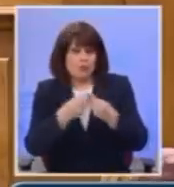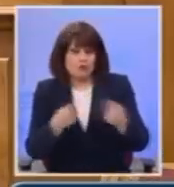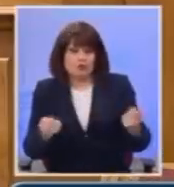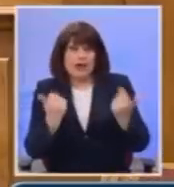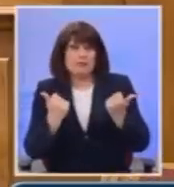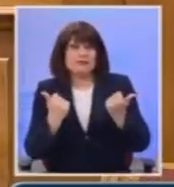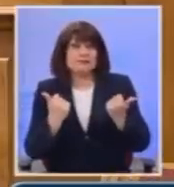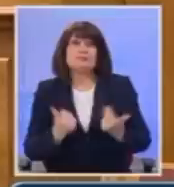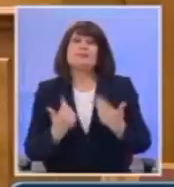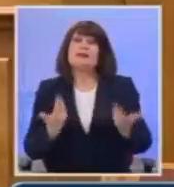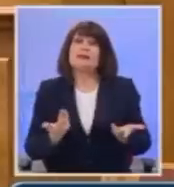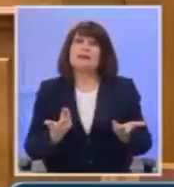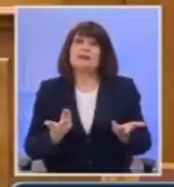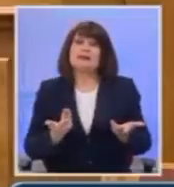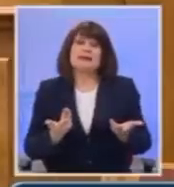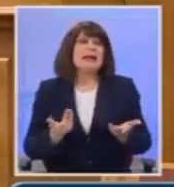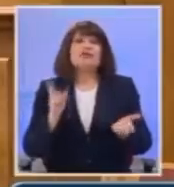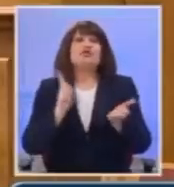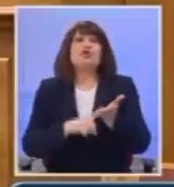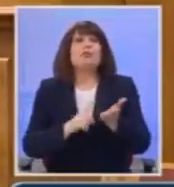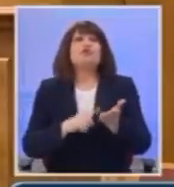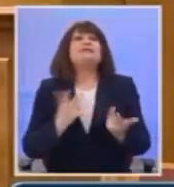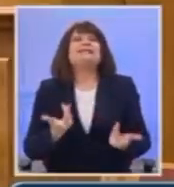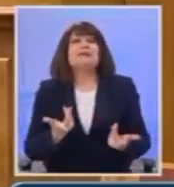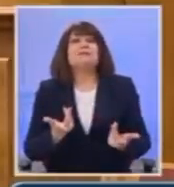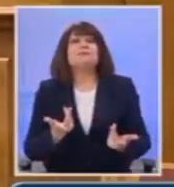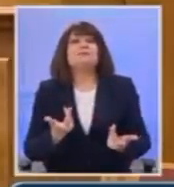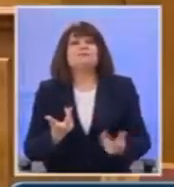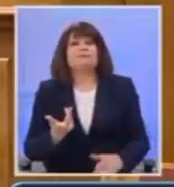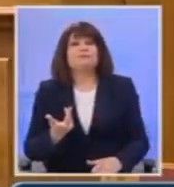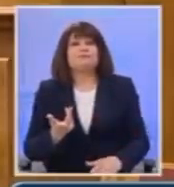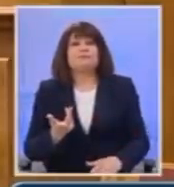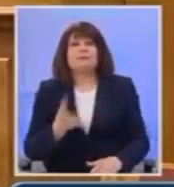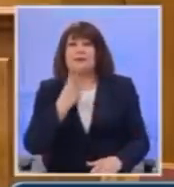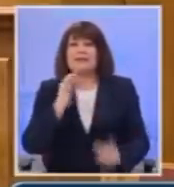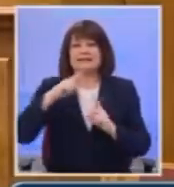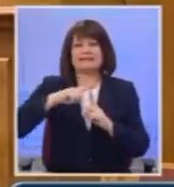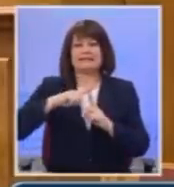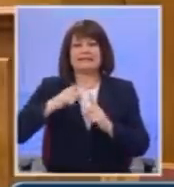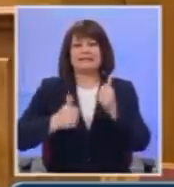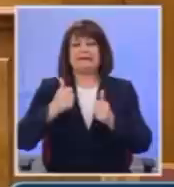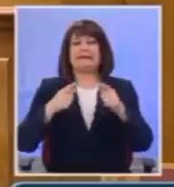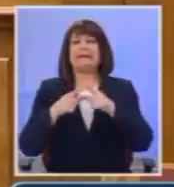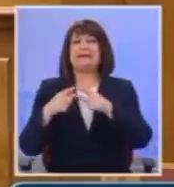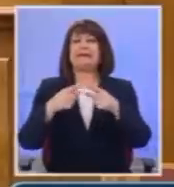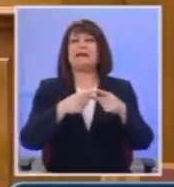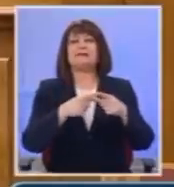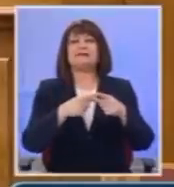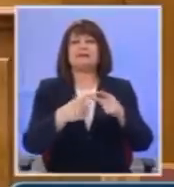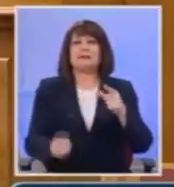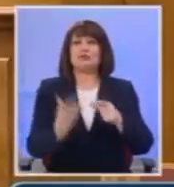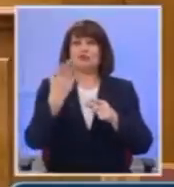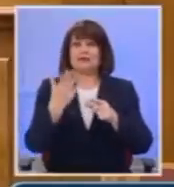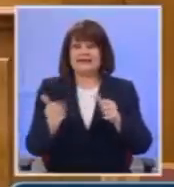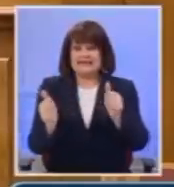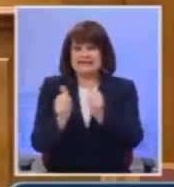επαναλαμβάνω, δεν ήταν τίποτα περισσότερο από το τεστ τότε της νέας συμμαχίας που